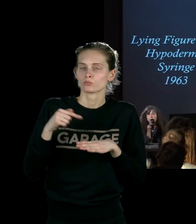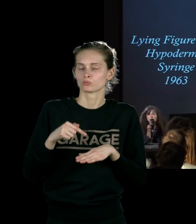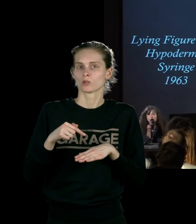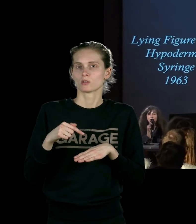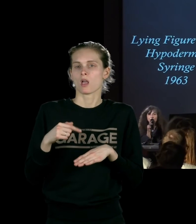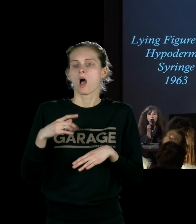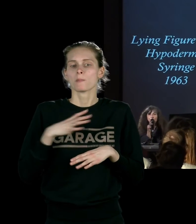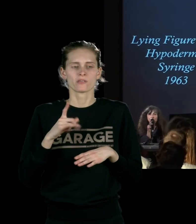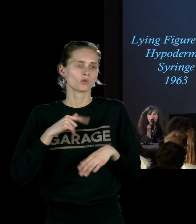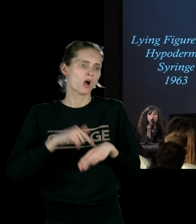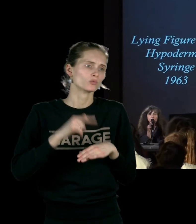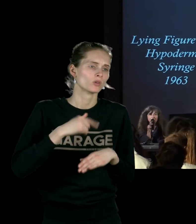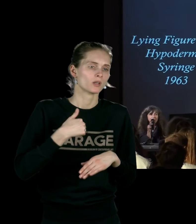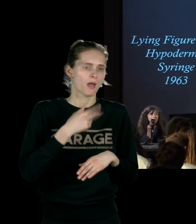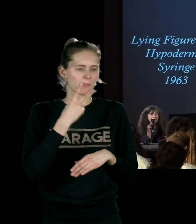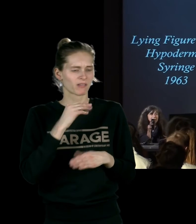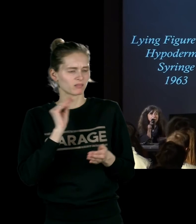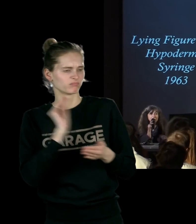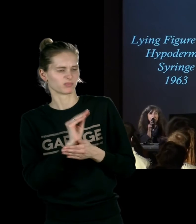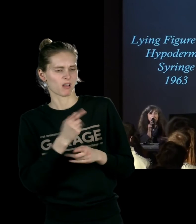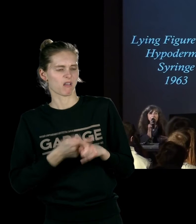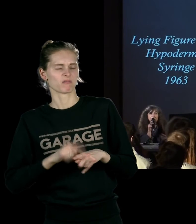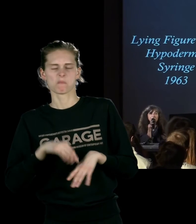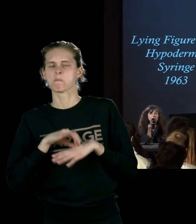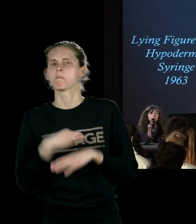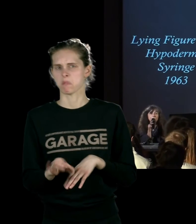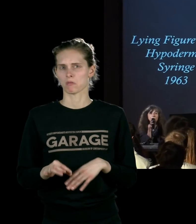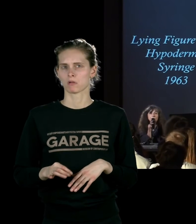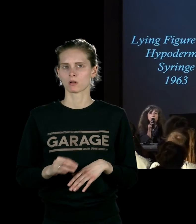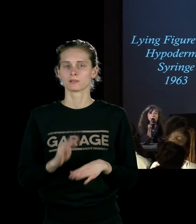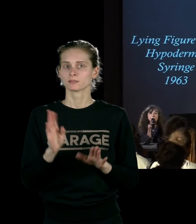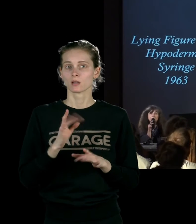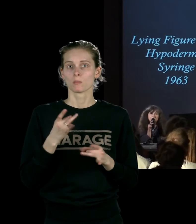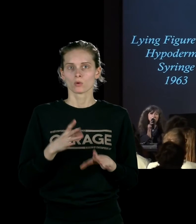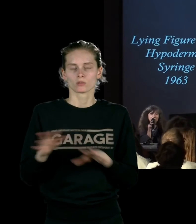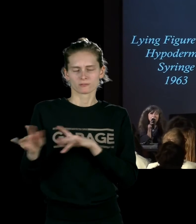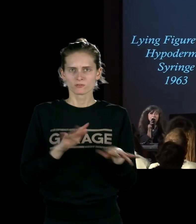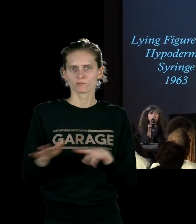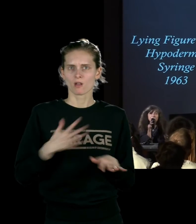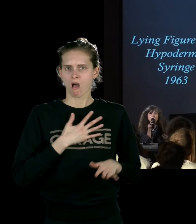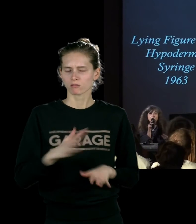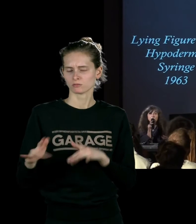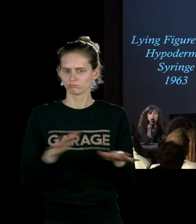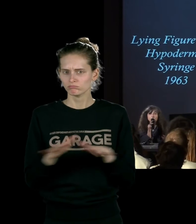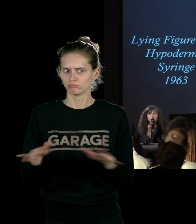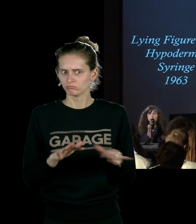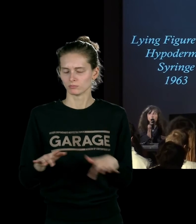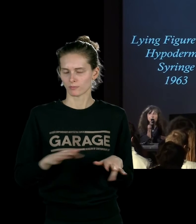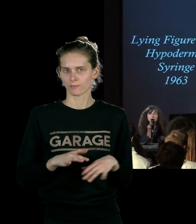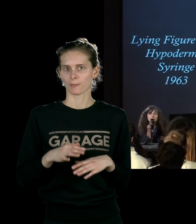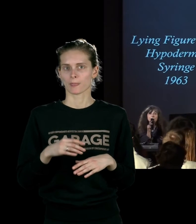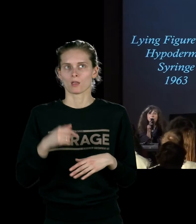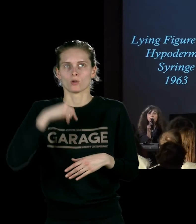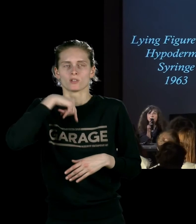как боль, даже если речь идет не о боли. И вот эта интенсивность, собственно говоря, предельная интенсивность пребывания в